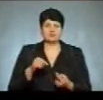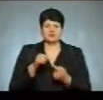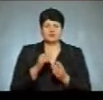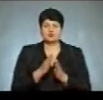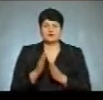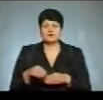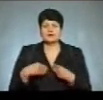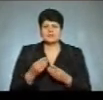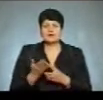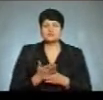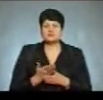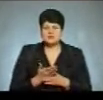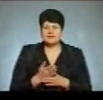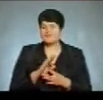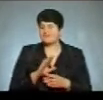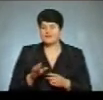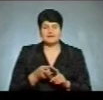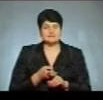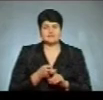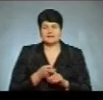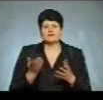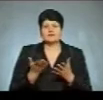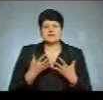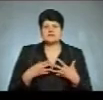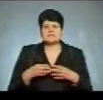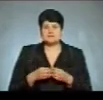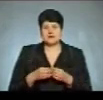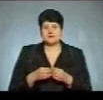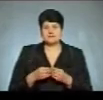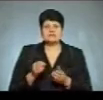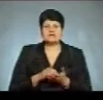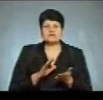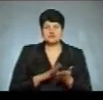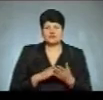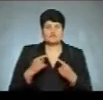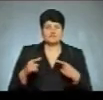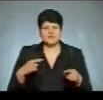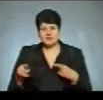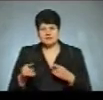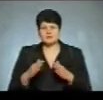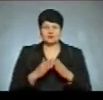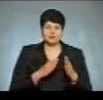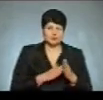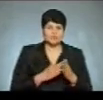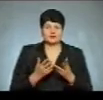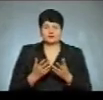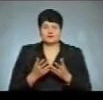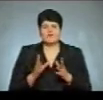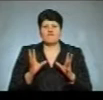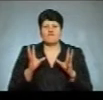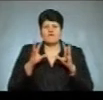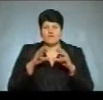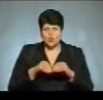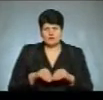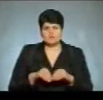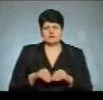надання субсидій, незалежно від того, де сім'я, одна сім'я зареєстрована, чи в різних житлових приміщеннях, враховується сукупний